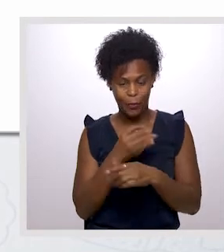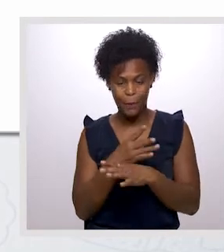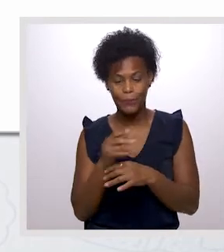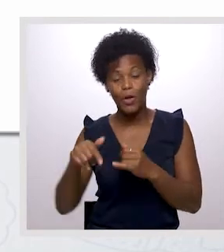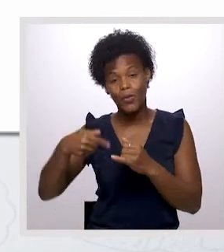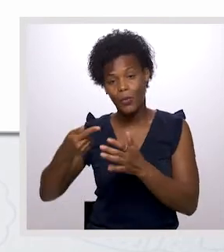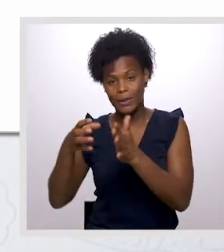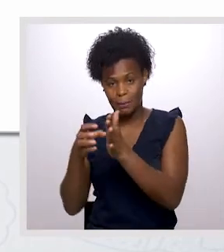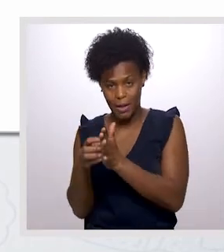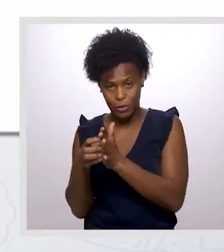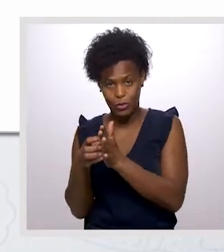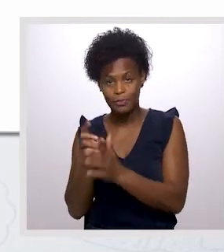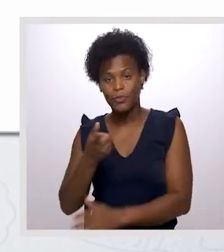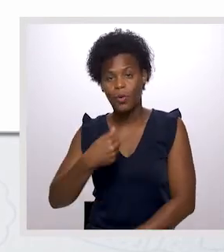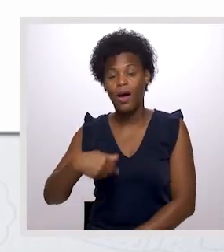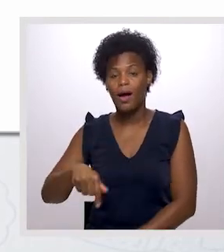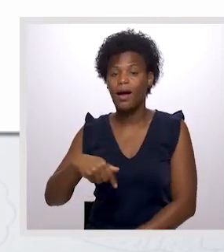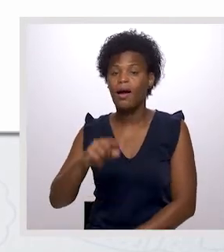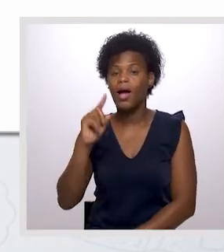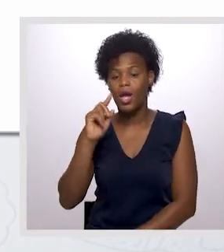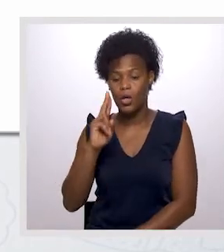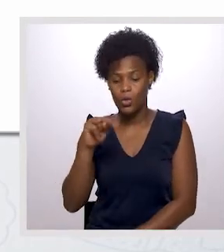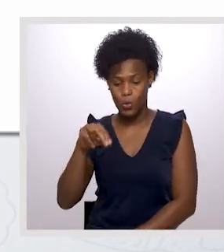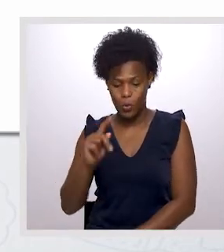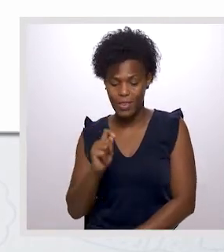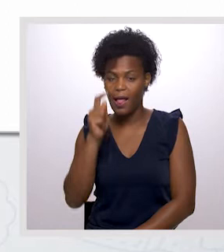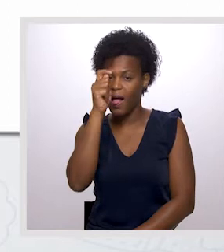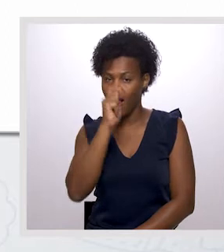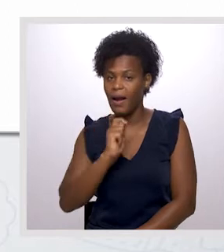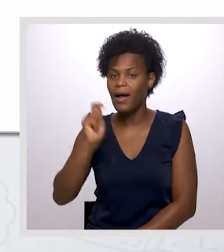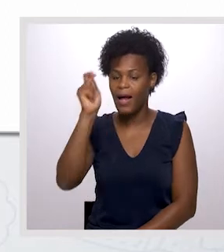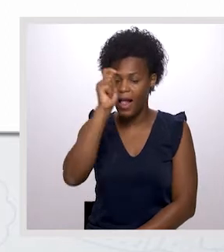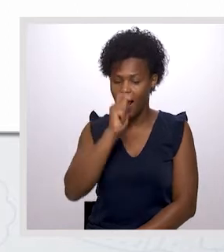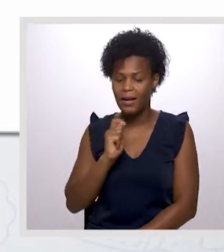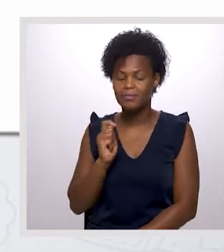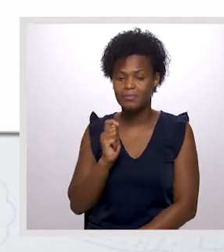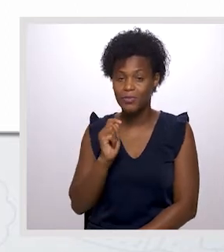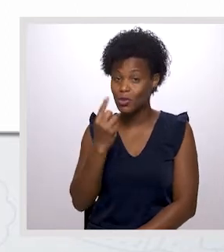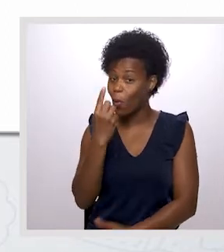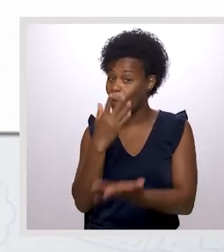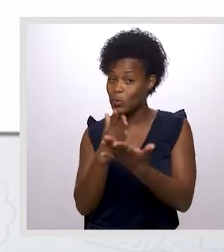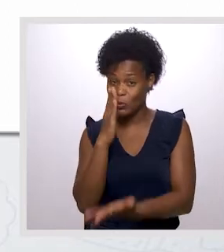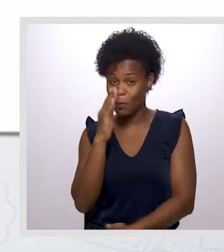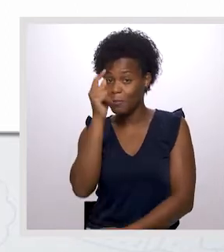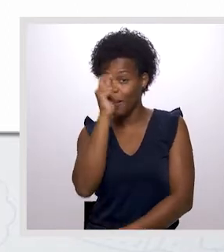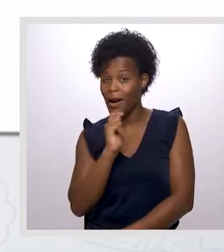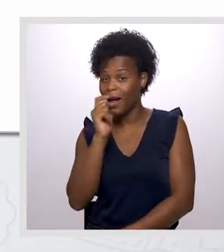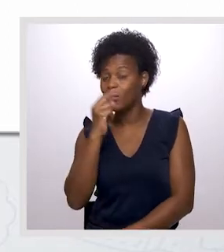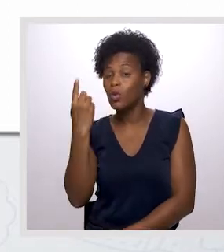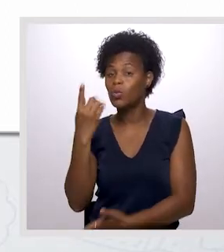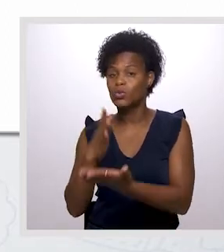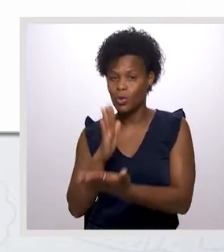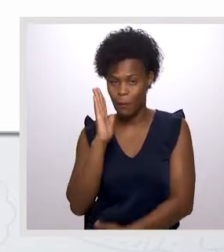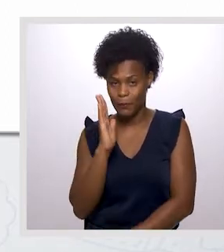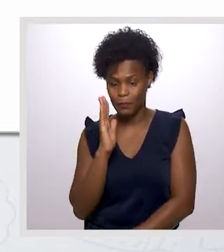suivante, nous avons une glace. É só um gelado, né? Alors, comme on